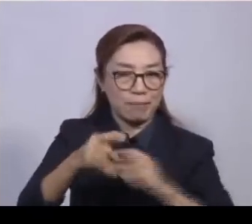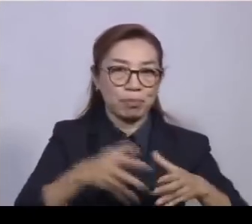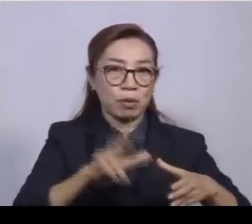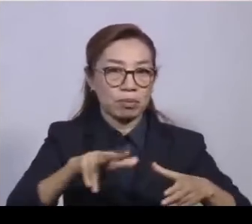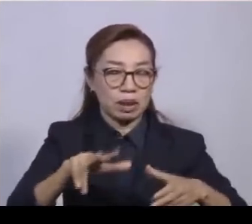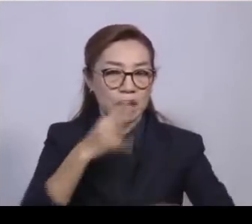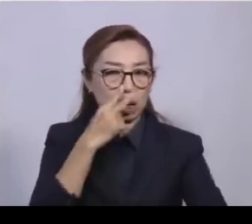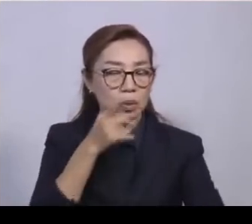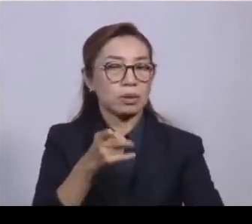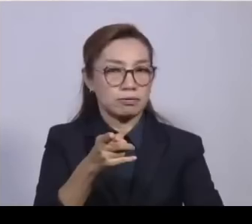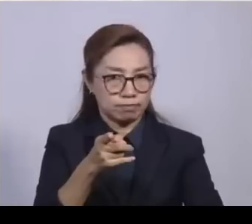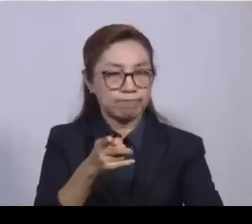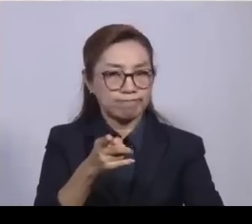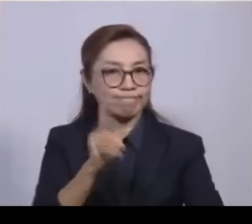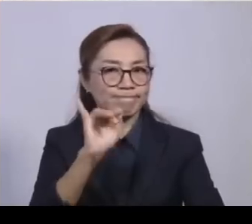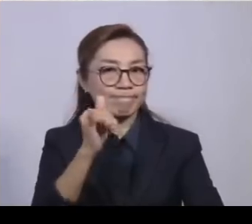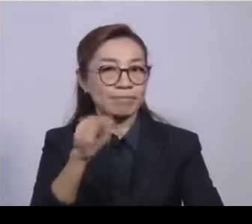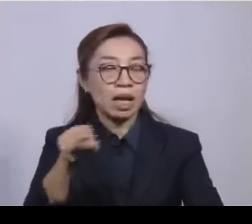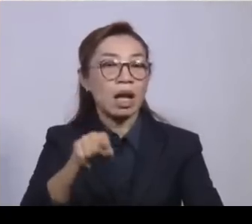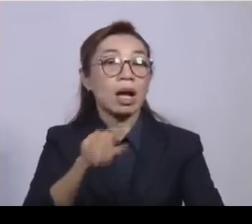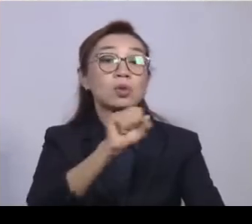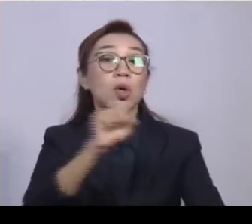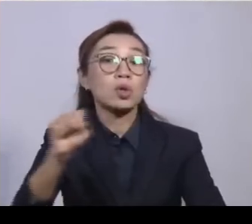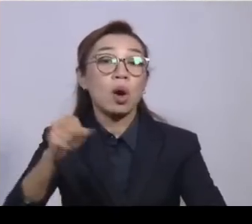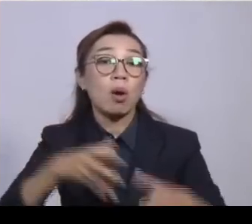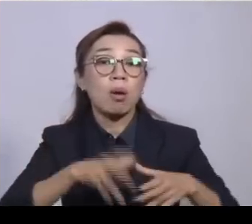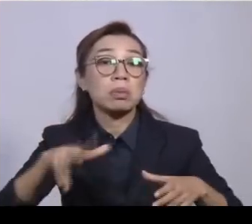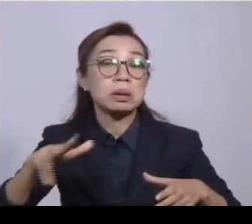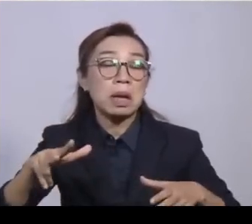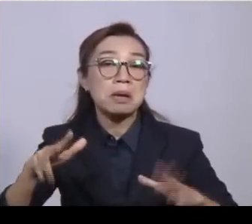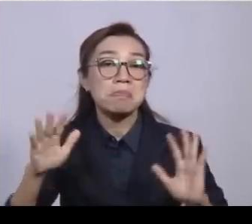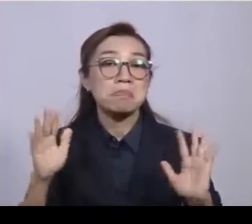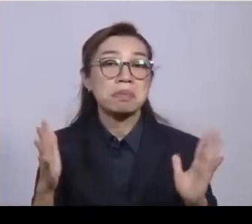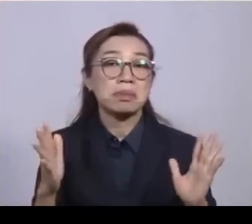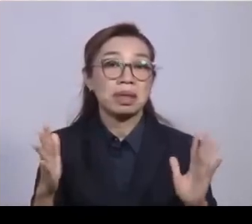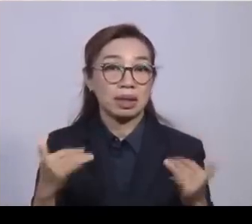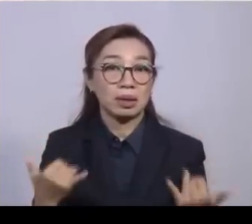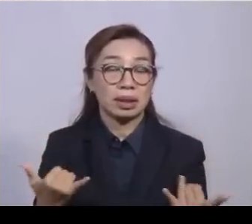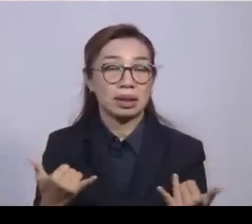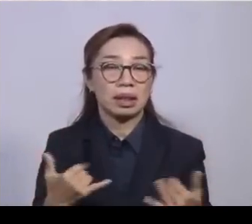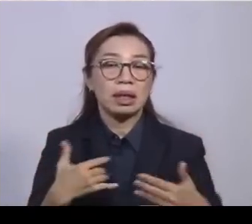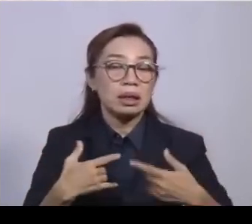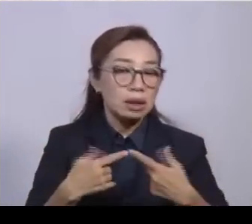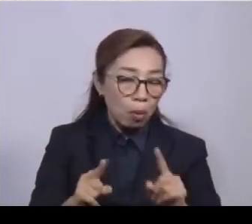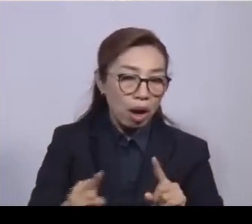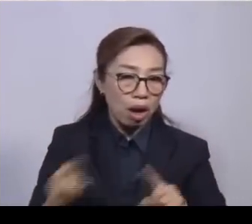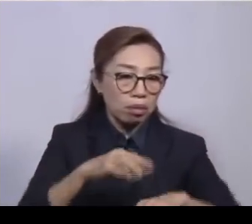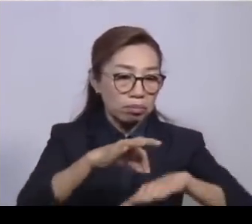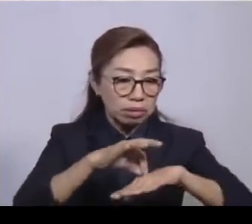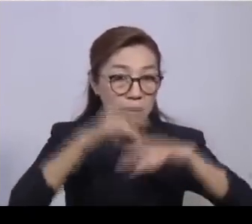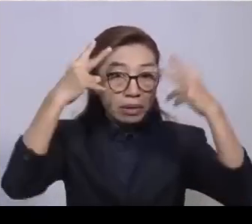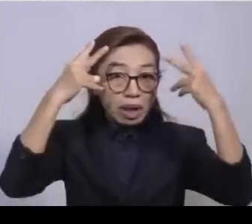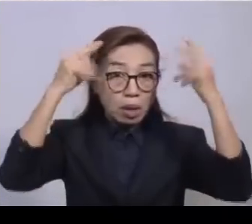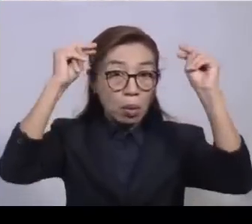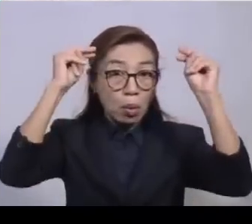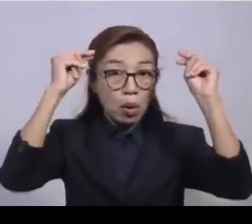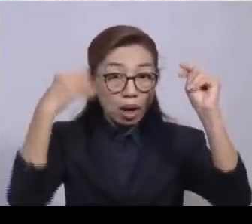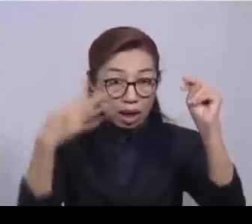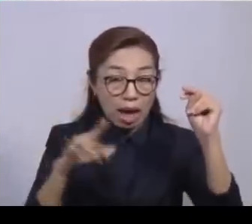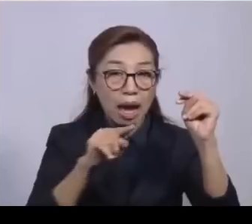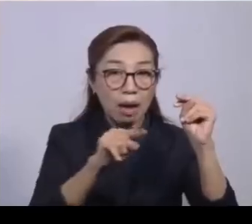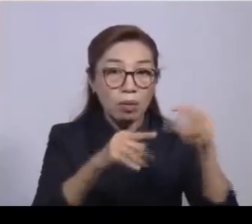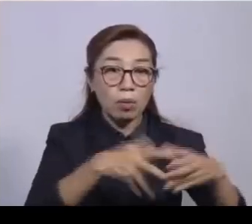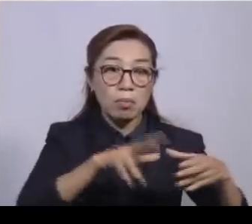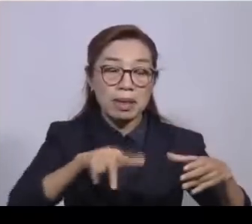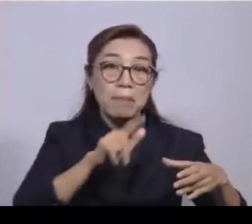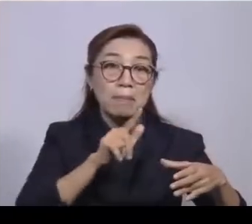เพื่อไทยอาจจะไม่ได้ส.สเนี่ยต่อเนื่องกันมาหลายสมัยและแต่ว่าการเข้ามารับตำแหน่งนายกรัฐมนตรีภายใต้การนำ